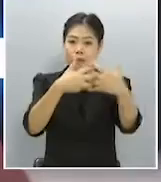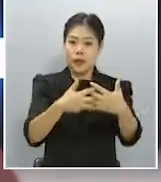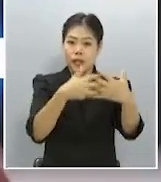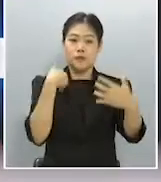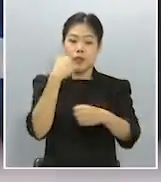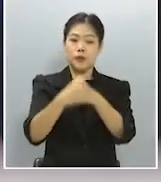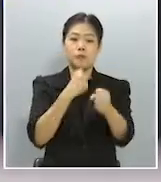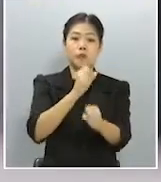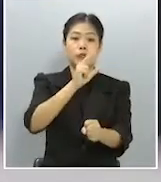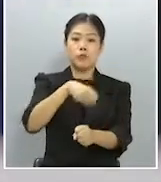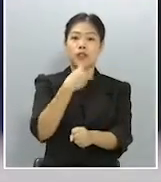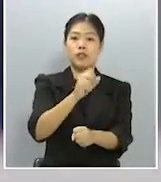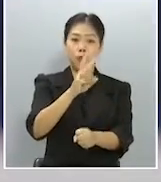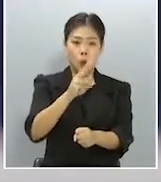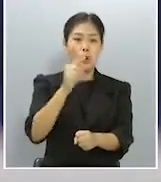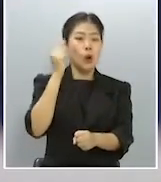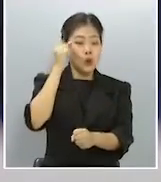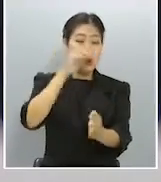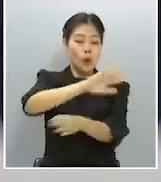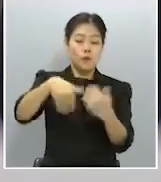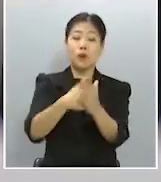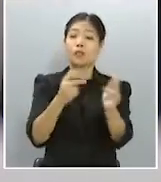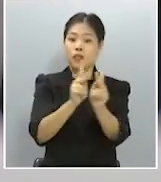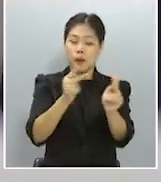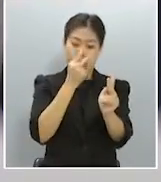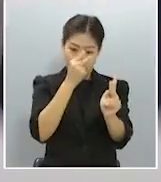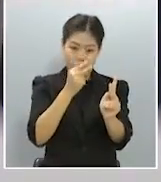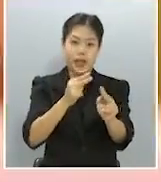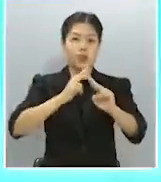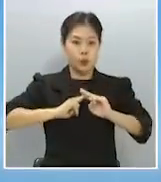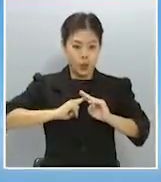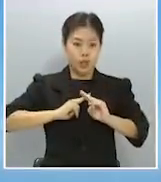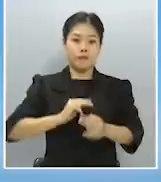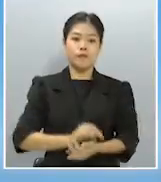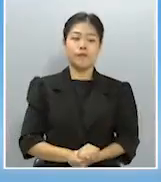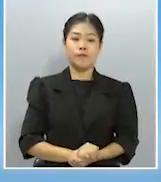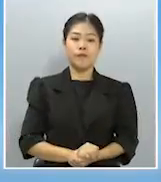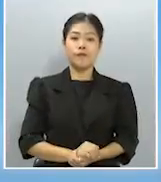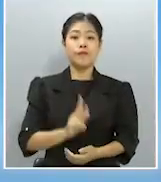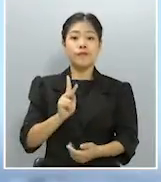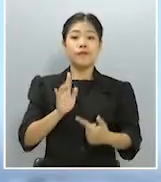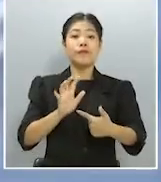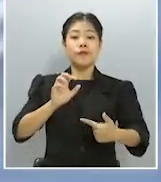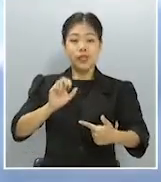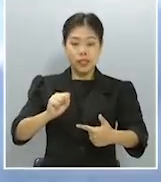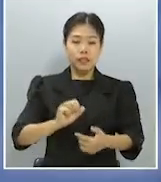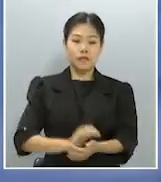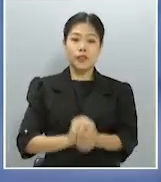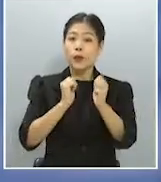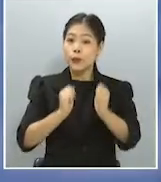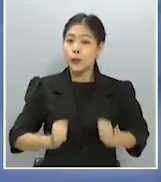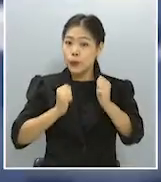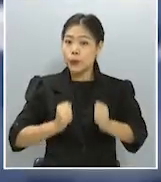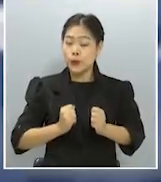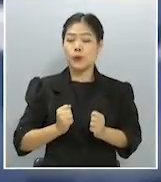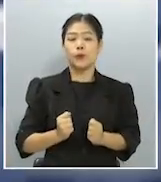เพราะในเวลาแข่งขันเขาได้แสดงให้กรรมการและผู้ชมเห็นถึงตัวตนที่แท้จริงของเขาสำหรับกัสเคนเวอร์ตี้นักสกีฟรีสไตล์ลีลา